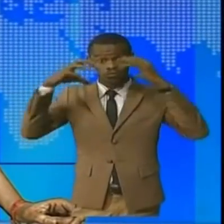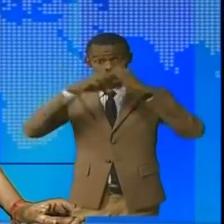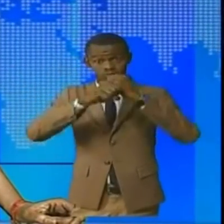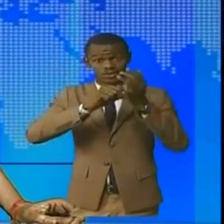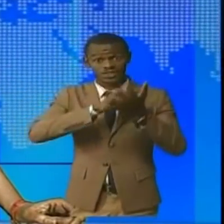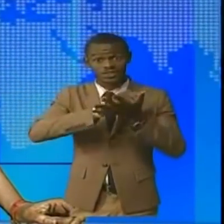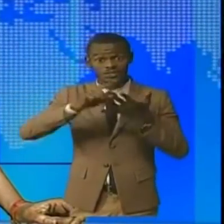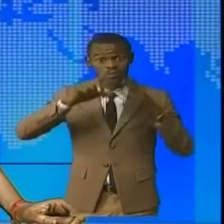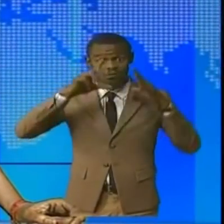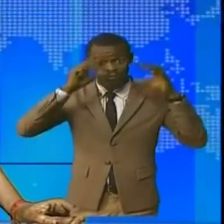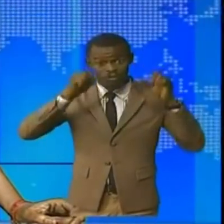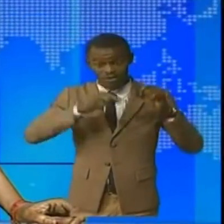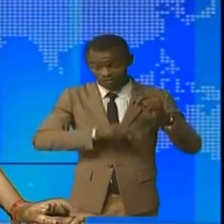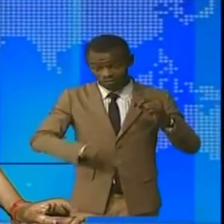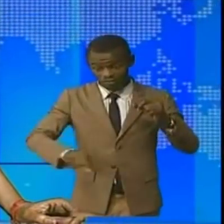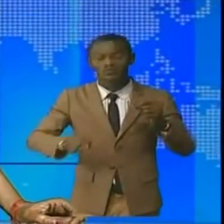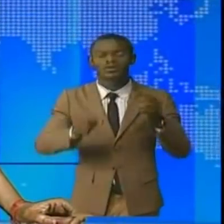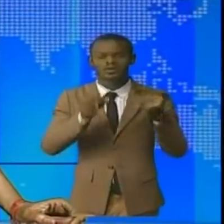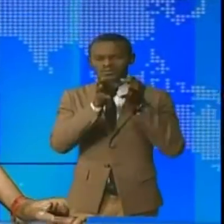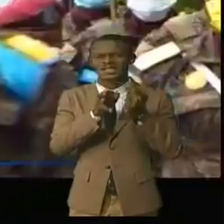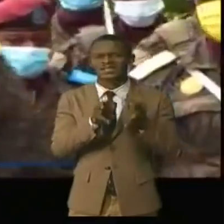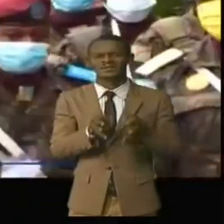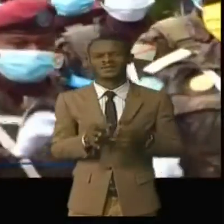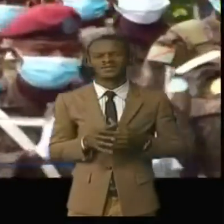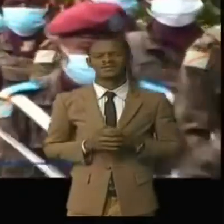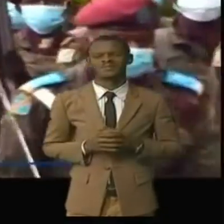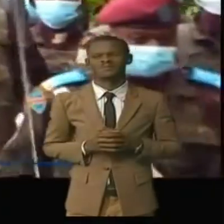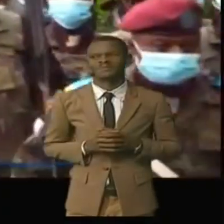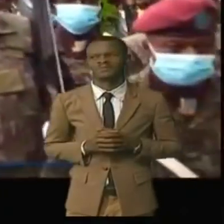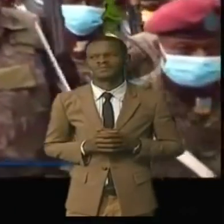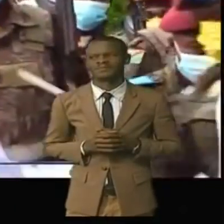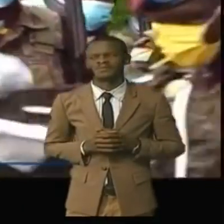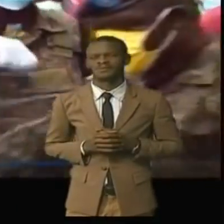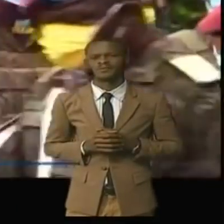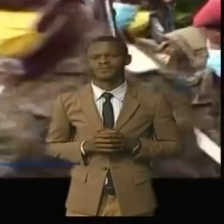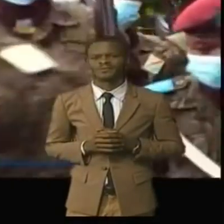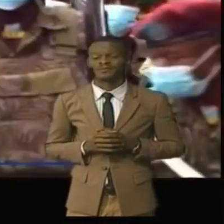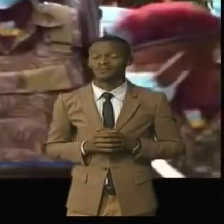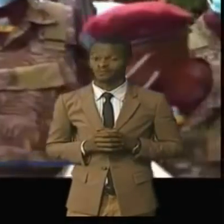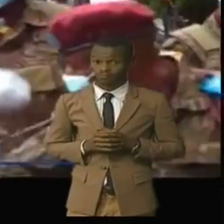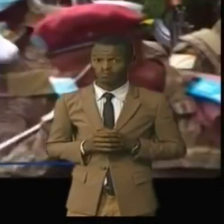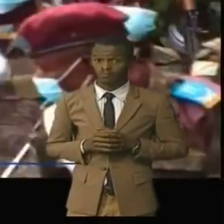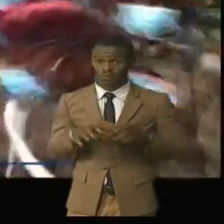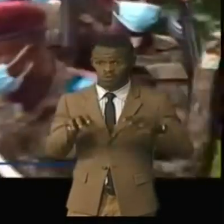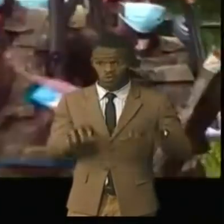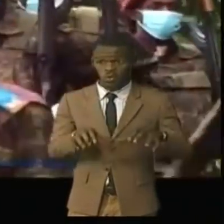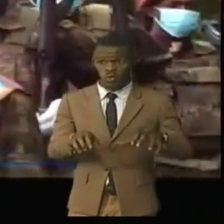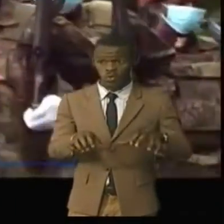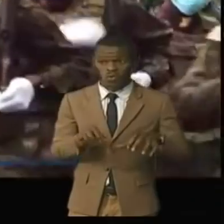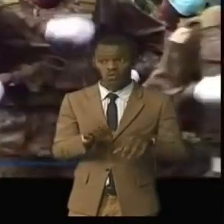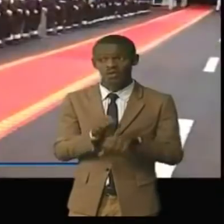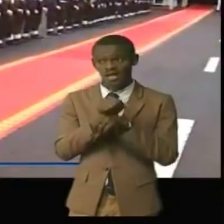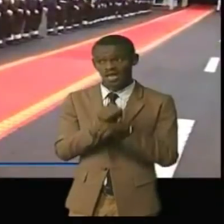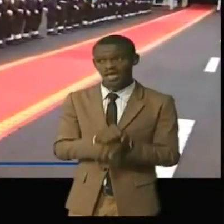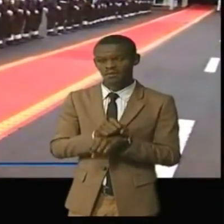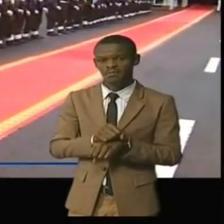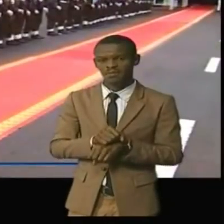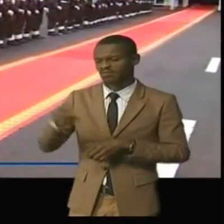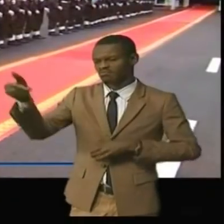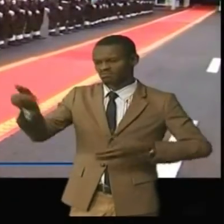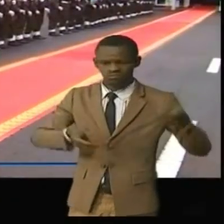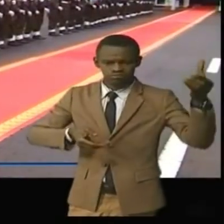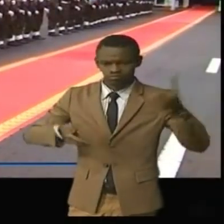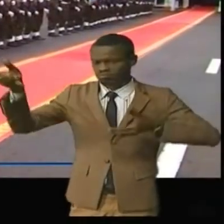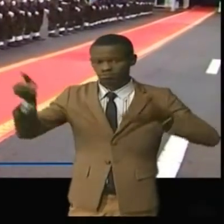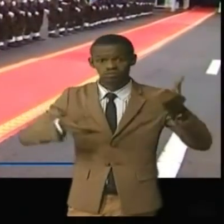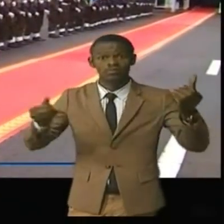avec Pierre Kibambe Somoïsa. Pays hospitalier, la République démocratique du Congo accueille des hôtes d'OMAC, parmi